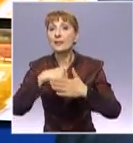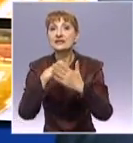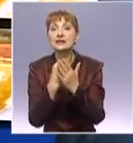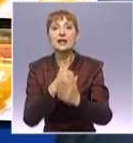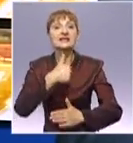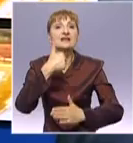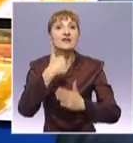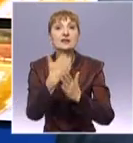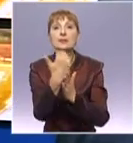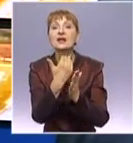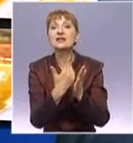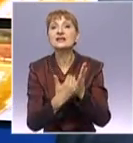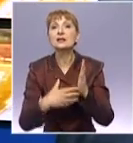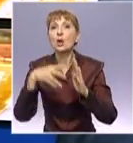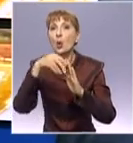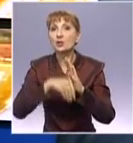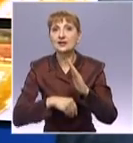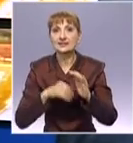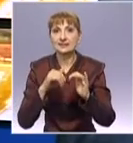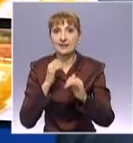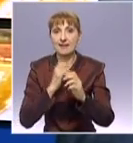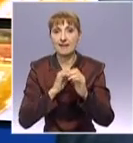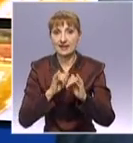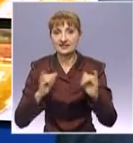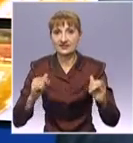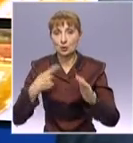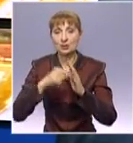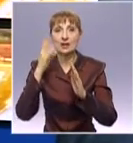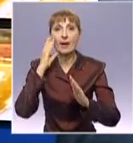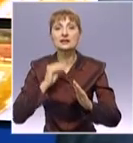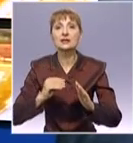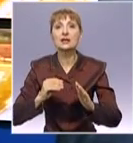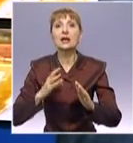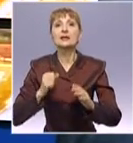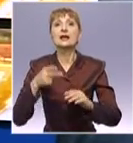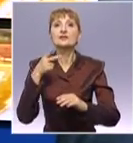основные приоритетные отрасли развития города Алматы на